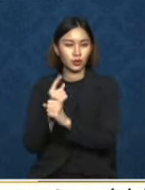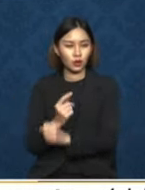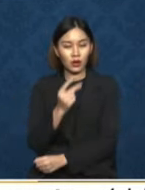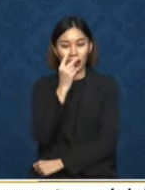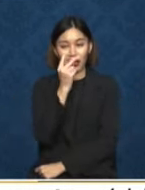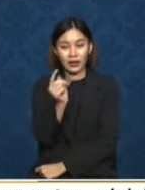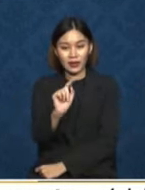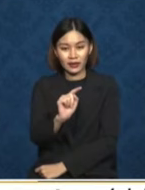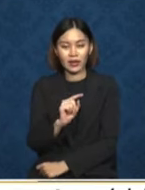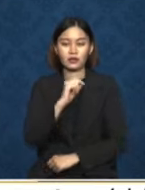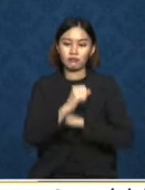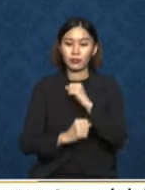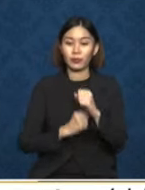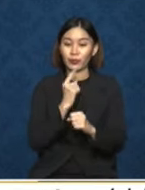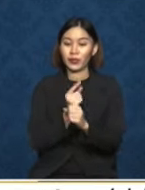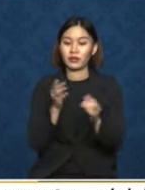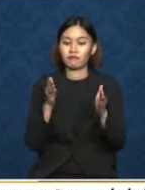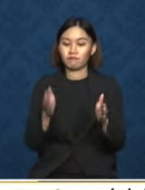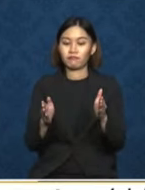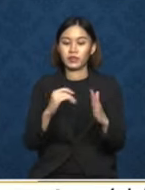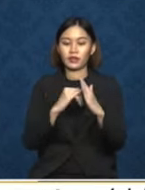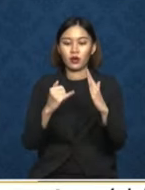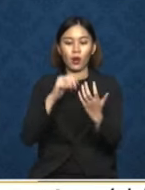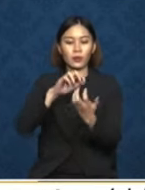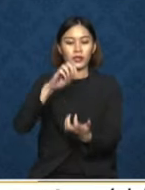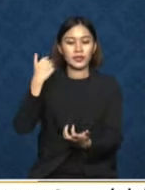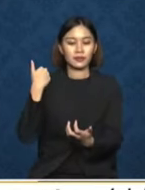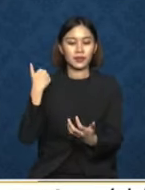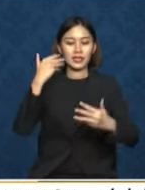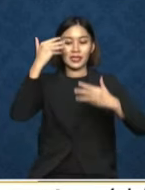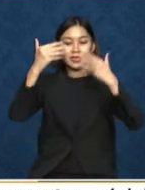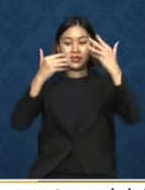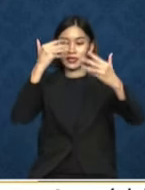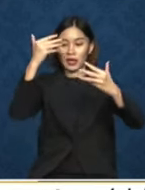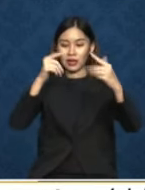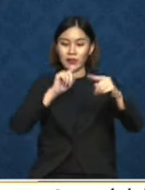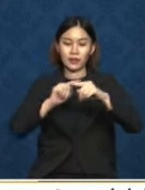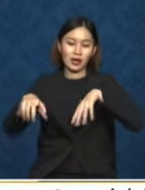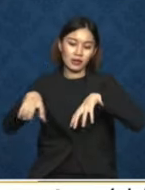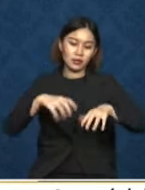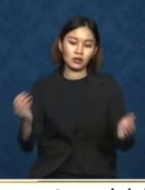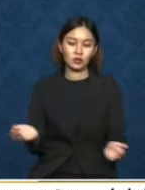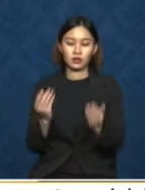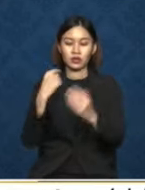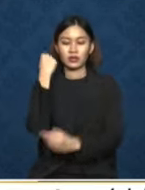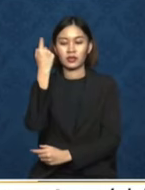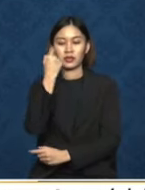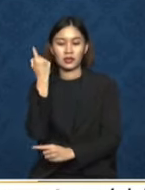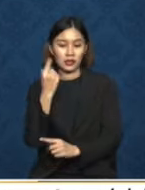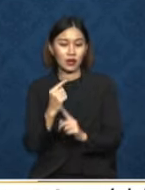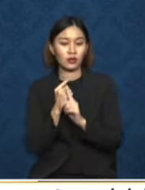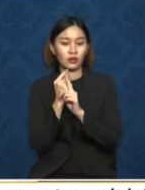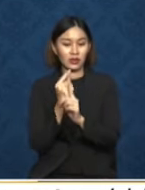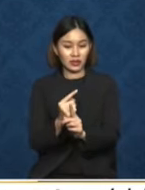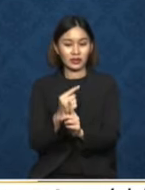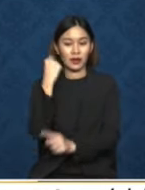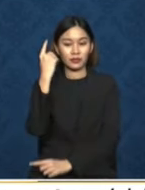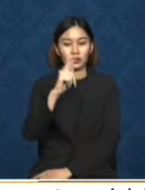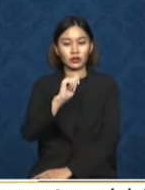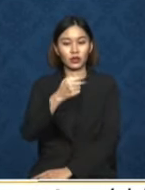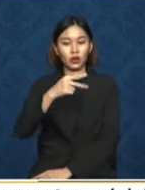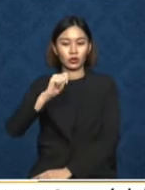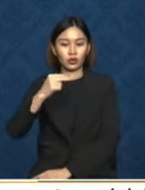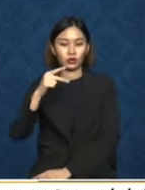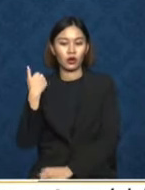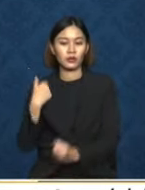จะเหได้ว่าในหนึงปีของจกวพิจิตจะมีงานจัดงานที่ส่งเสิมกทองเที่ยวตามปฏิทิของกท่องเที่ยวแ่งปเทศไย